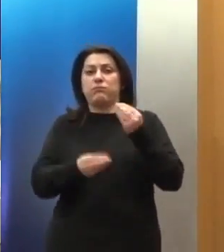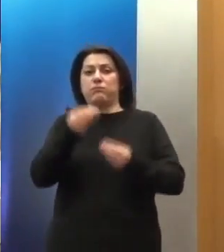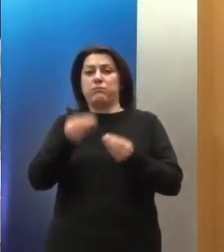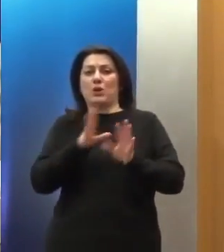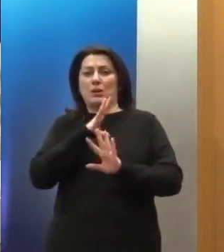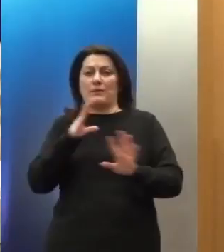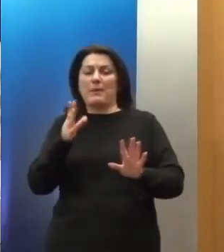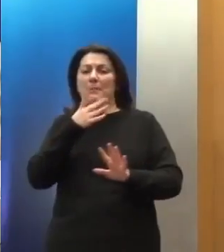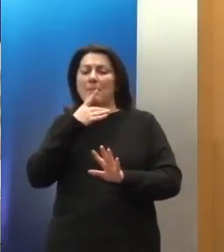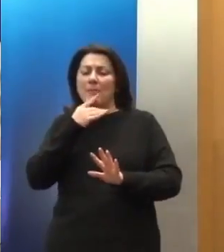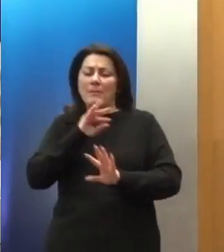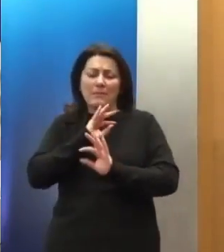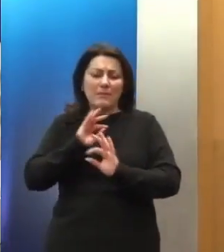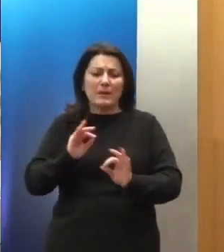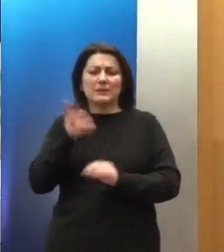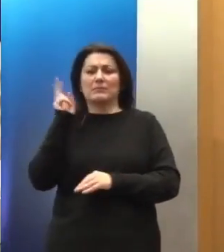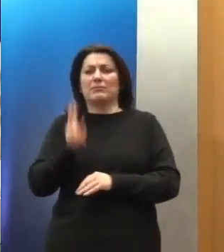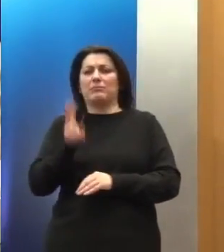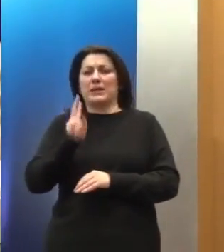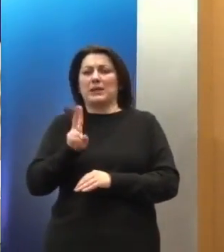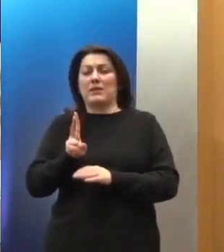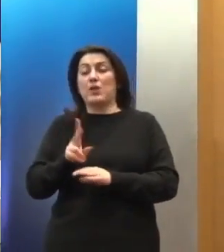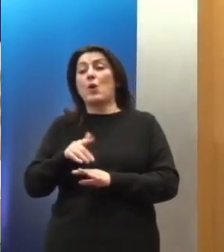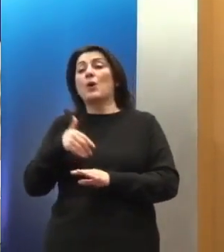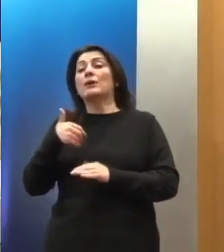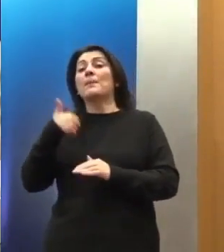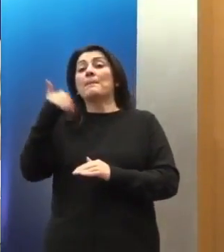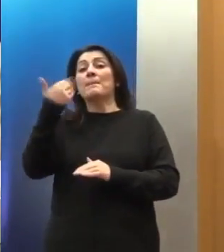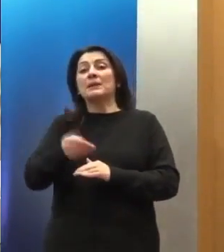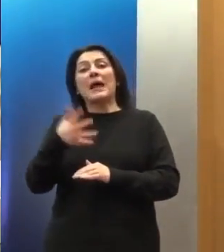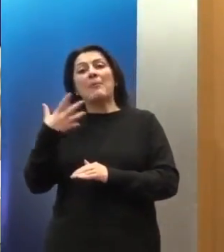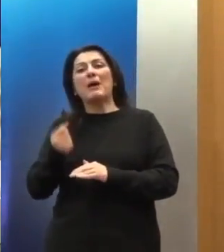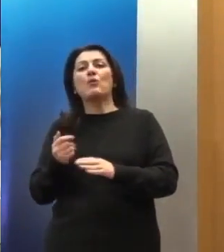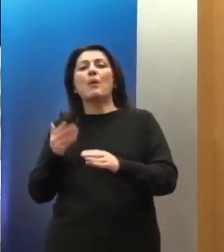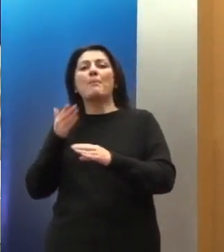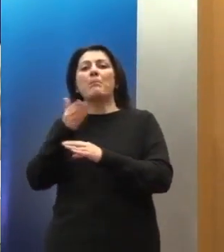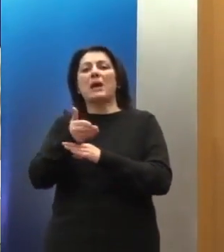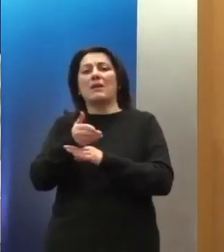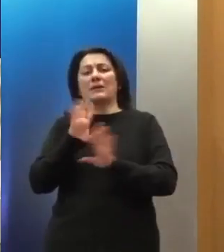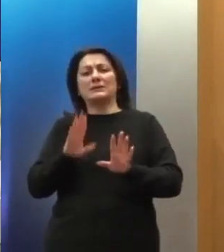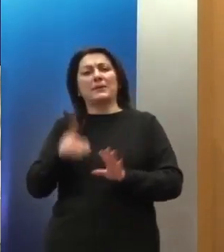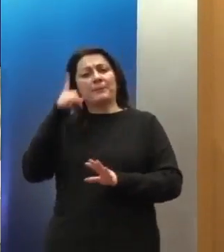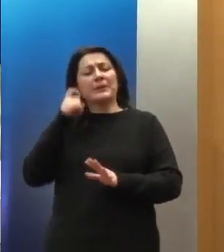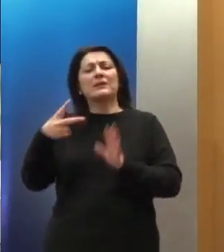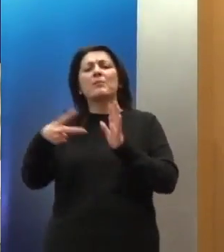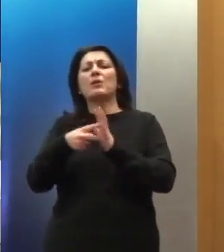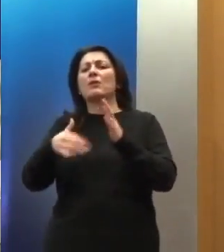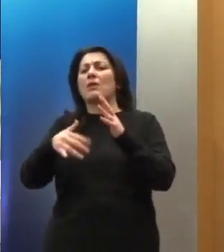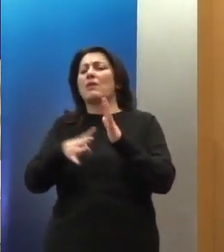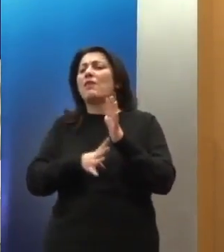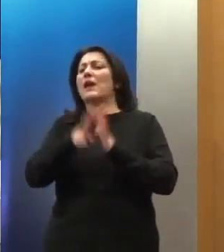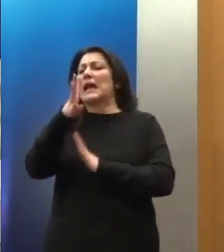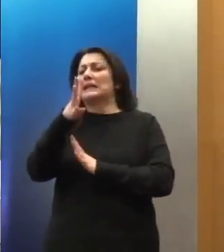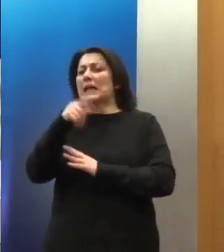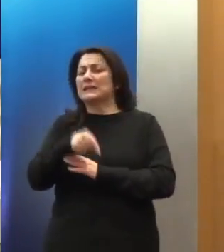σημαία σηκώνεται και από εκεί και πέρα υπάρχουν μία σειρά παρεμβάσεων. Γνωρίζουμε το 2014